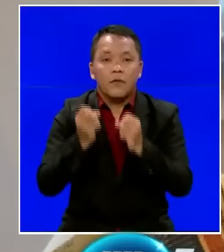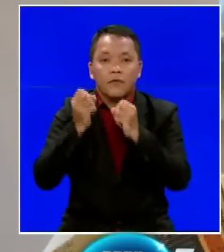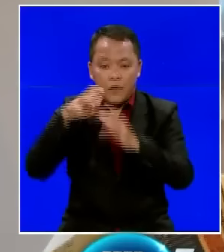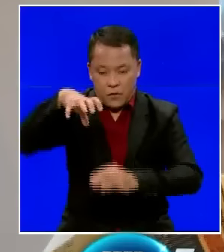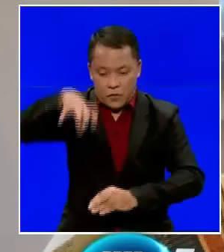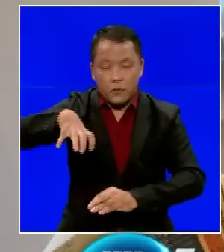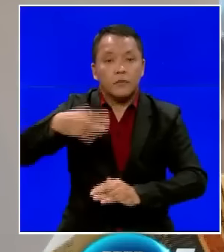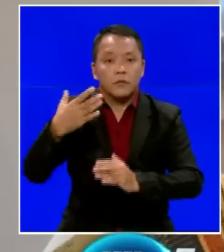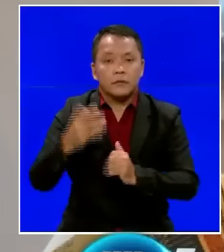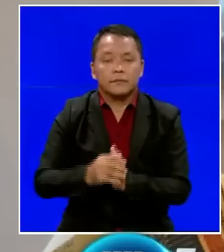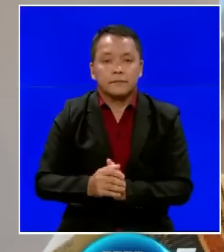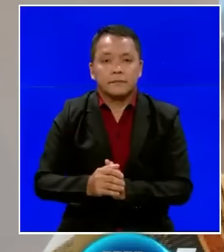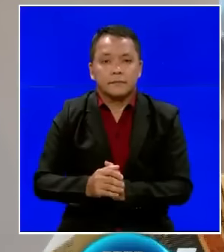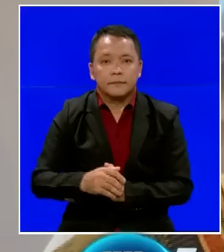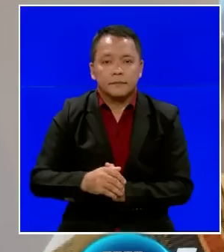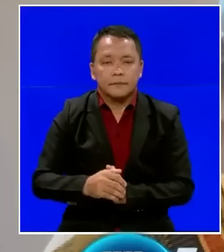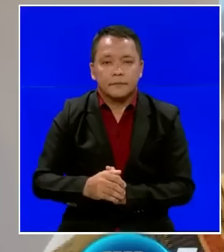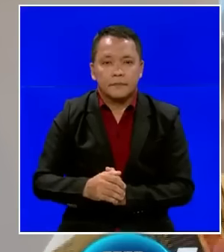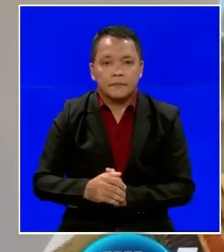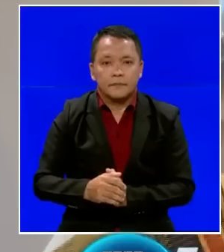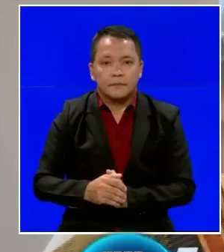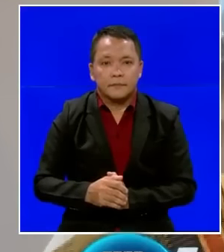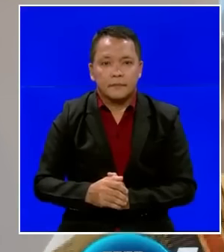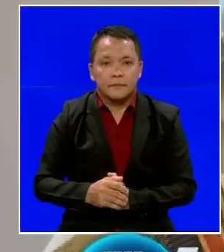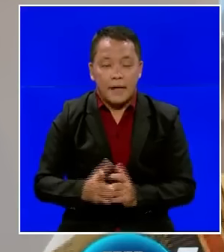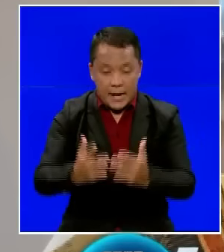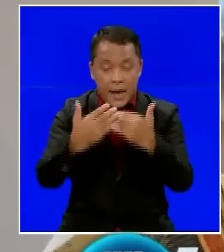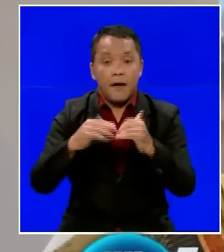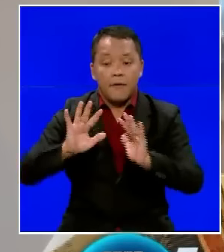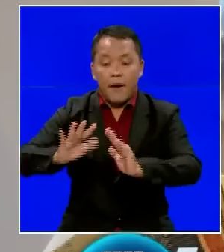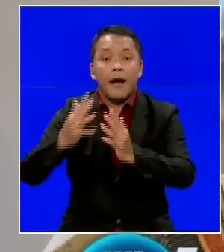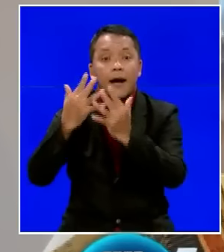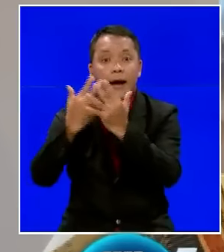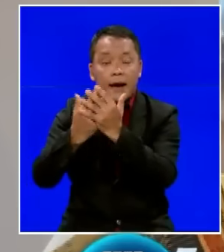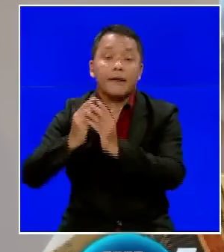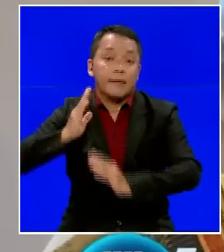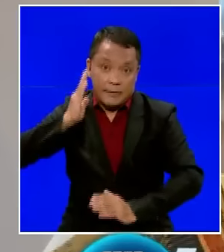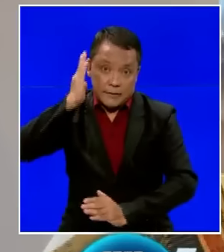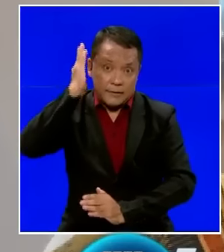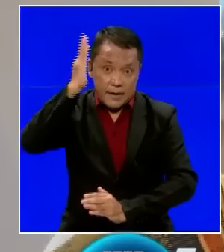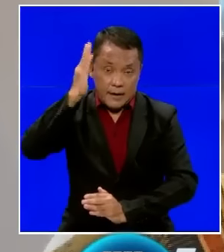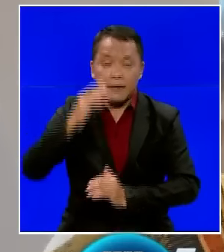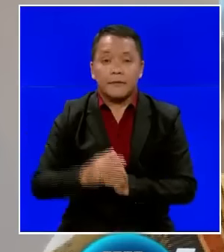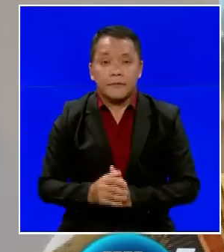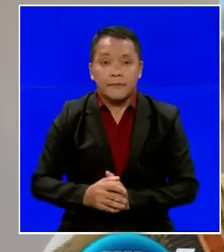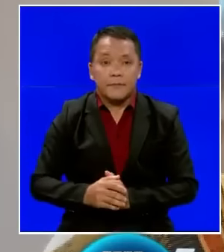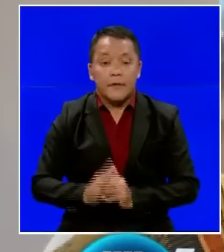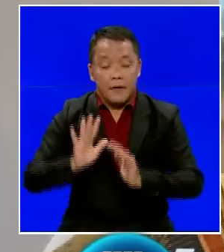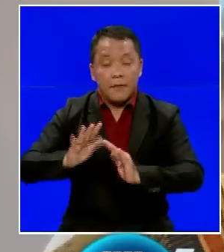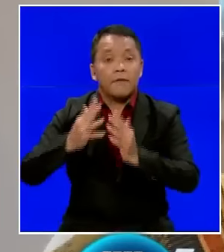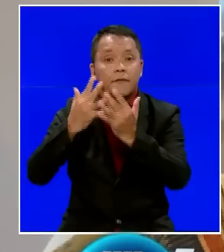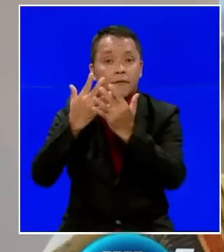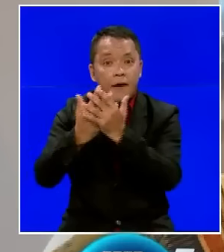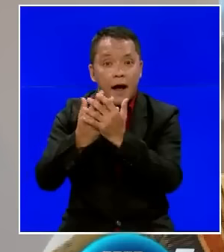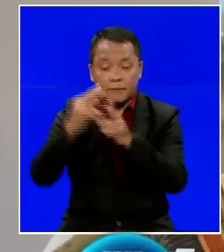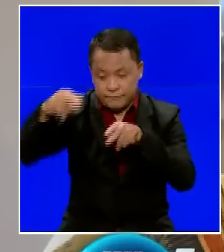ที่นครส่วนหลังจากฝากขังครั้งต่อๆไปเนี่ยเราสามารถฝากทาง